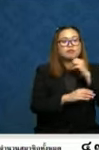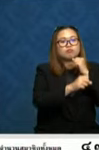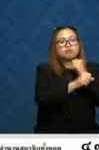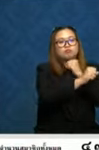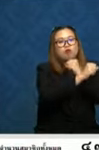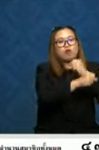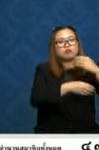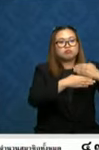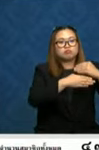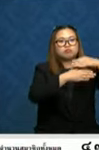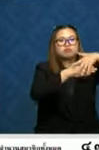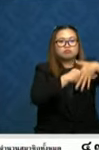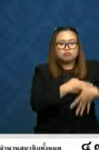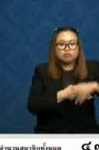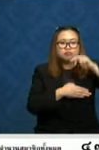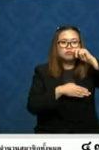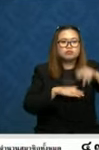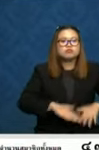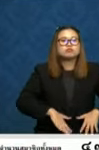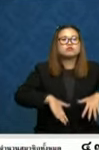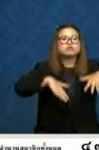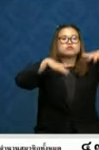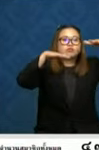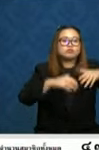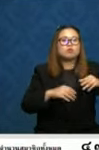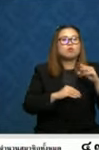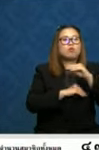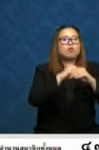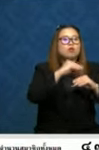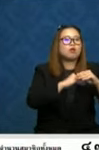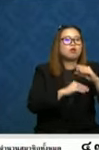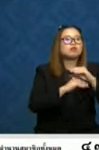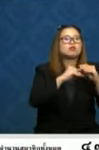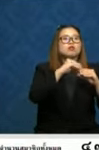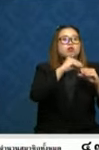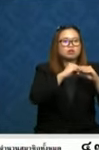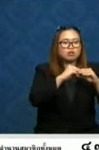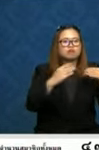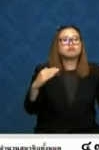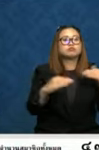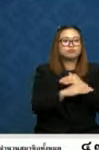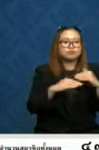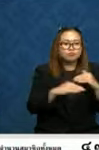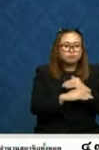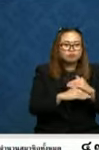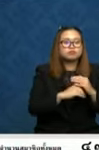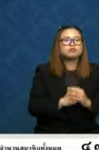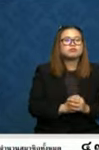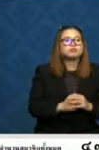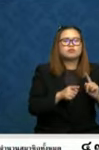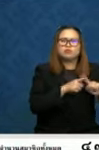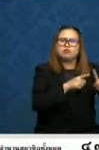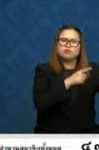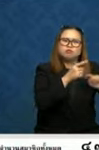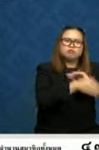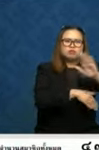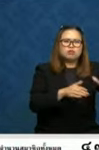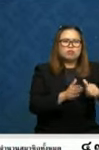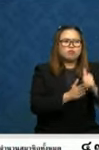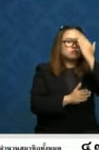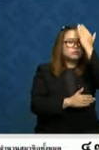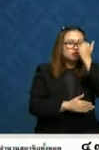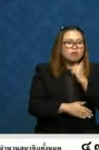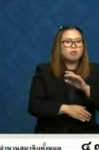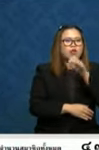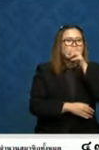การวางระบบท่อน้ำประปาโครงการก่อสร้างอาคารโครงการก่อสร้างถนนหลายๆอย่างค่ะดิฉันไม่เข้าใจว่าทำไมโครงการพว